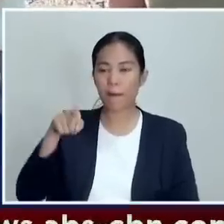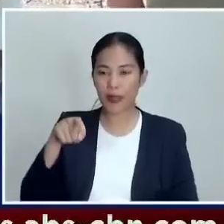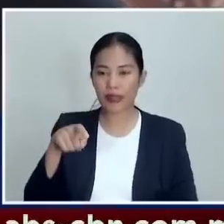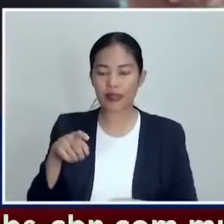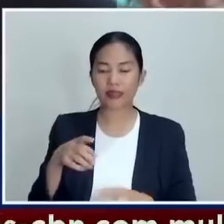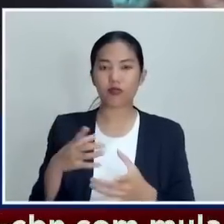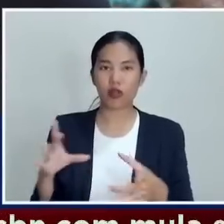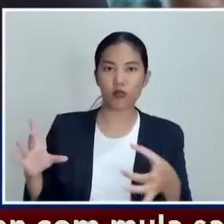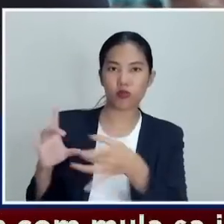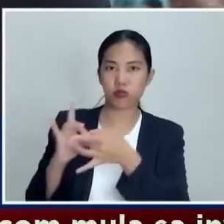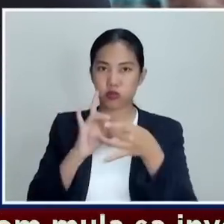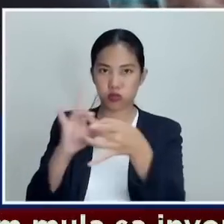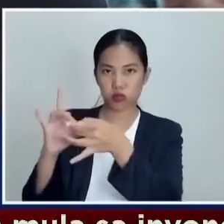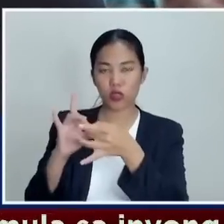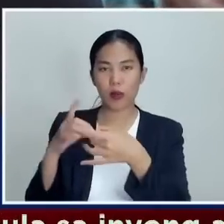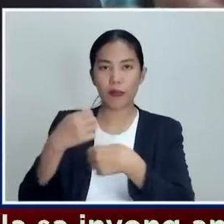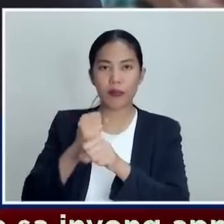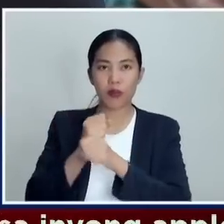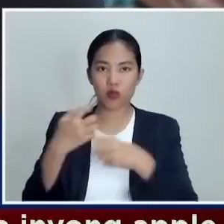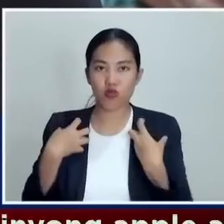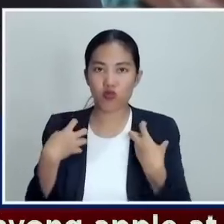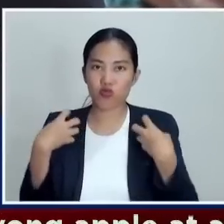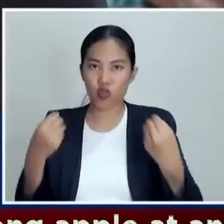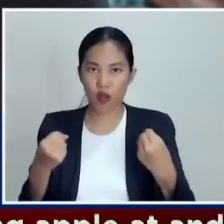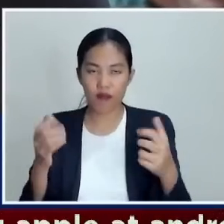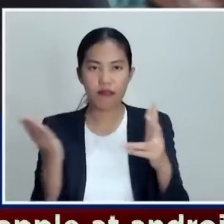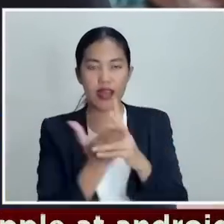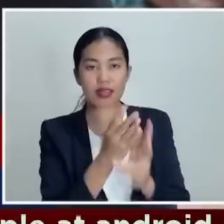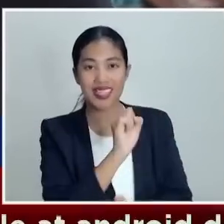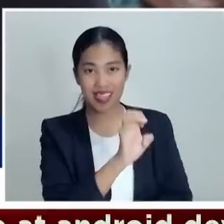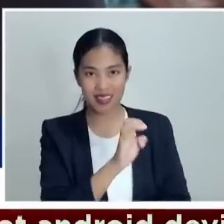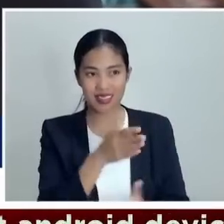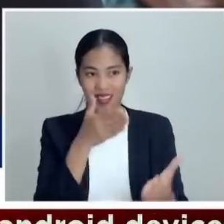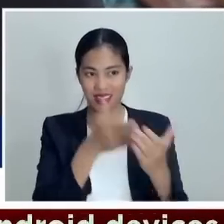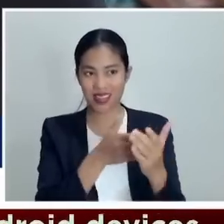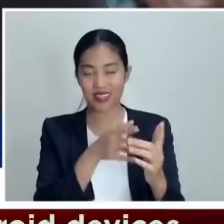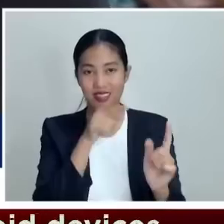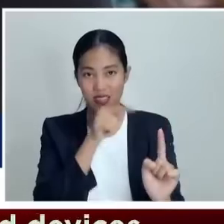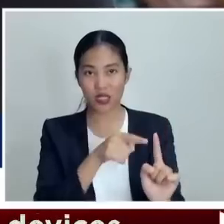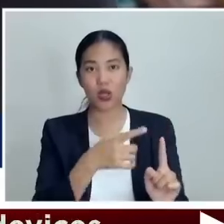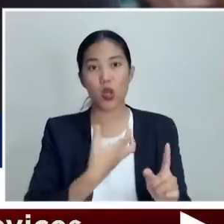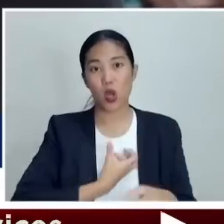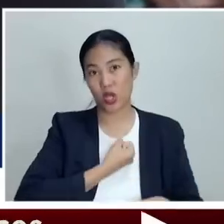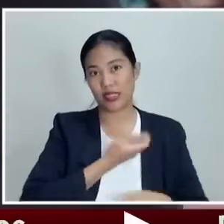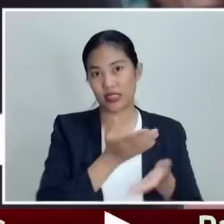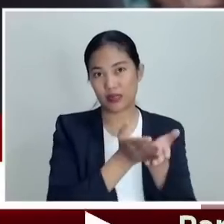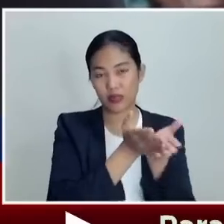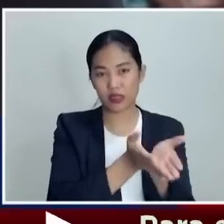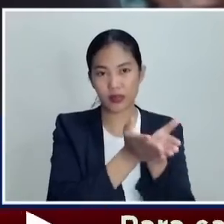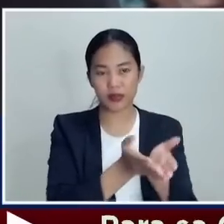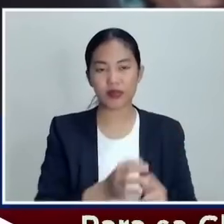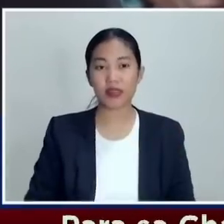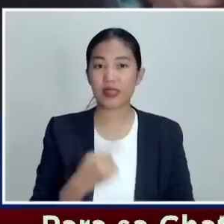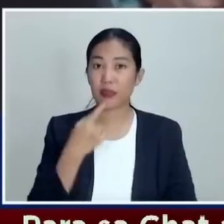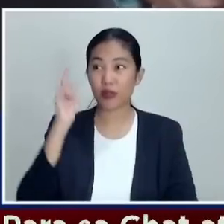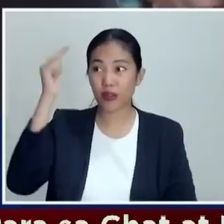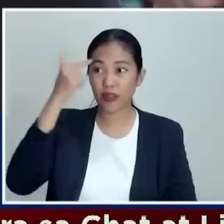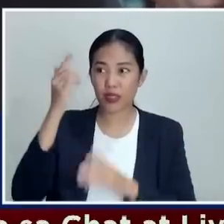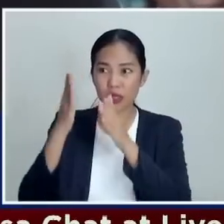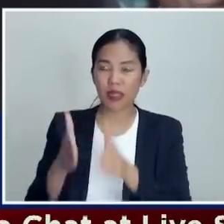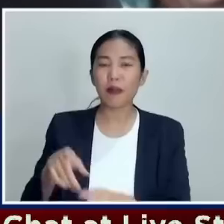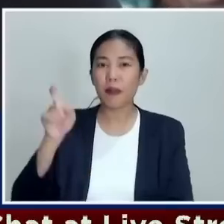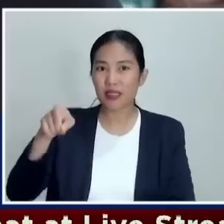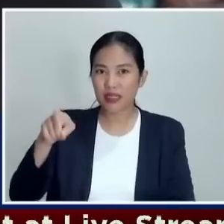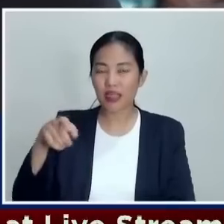isasampa. Day one pa lang, decided na kami, Dennis. Kasi although sabi ng Gobernador, kailangan one voice, one Oriental Mindoro. Pero